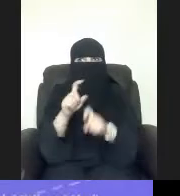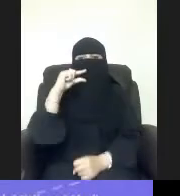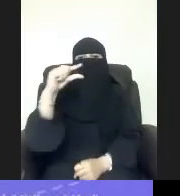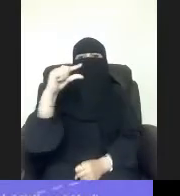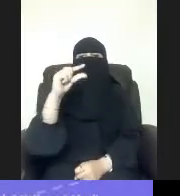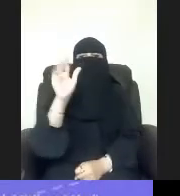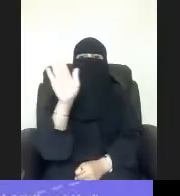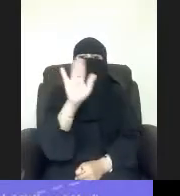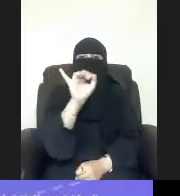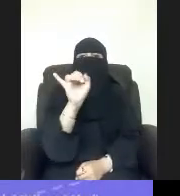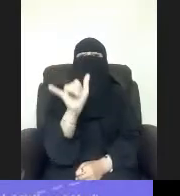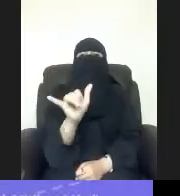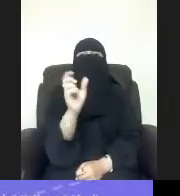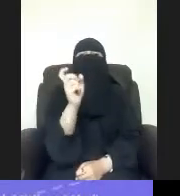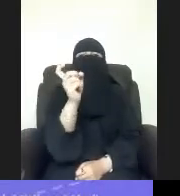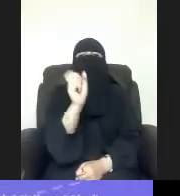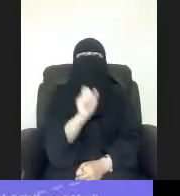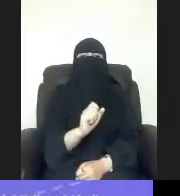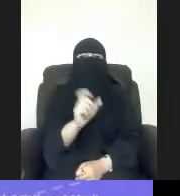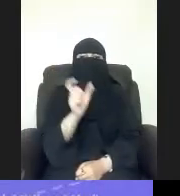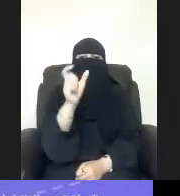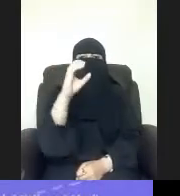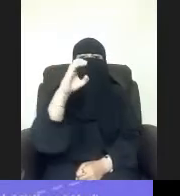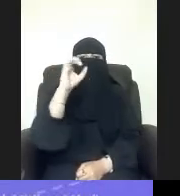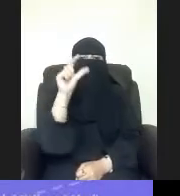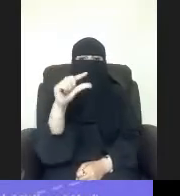دافعية التعلم للمتعلمين عن بعد؟